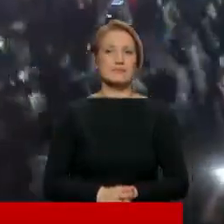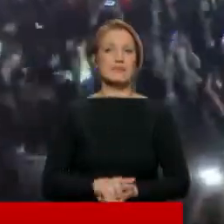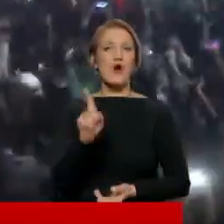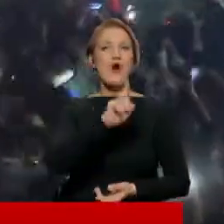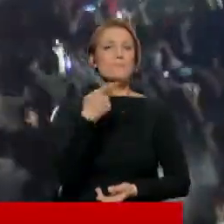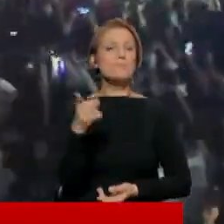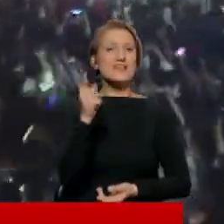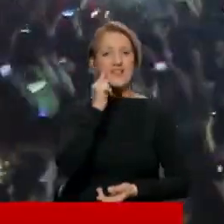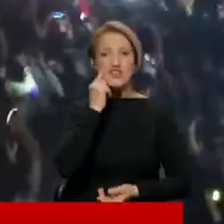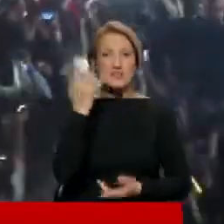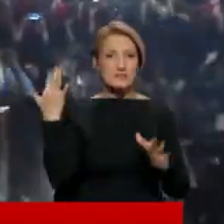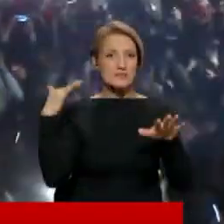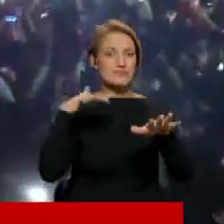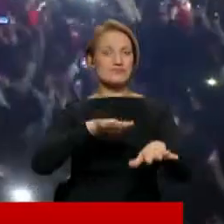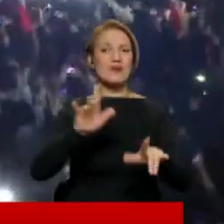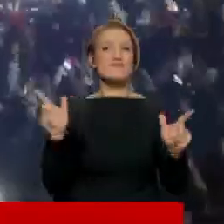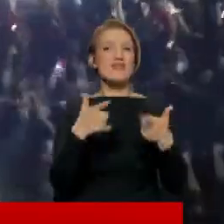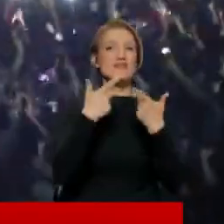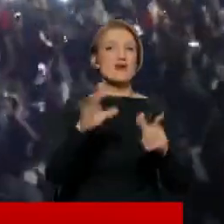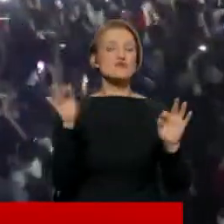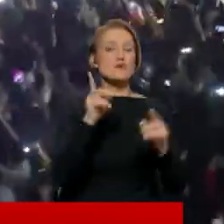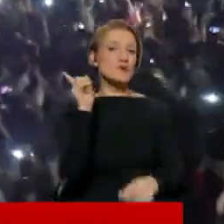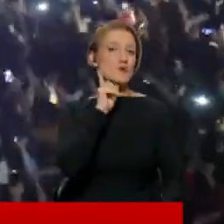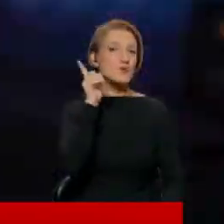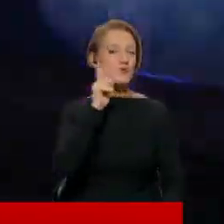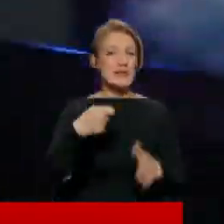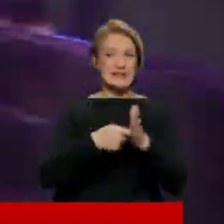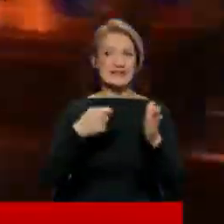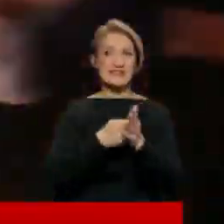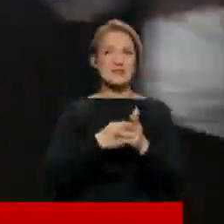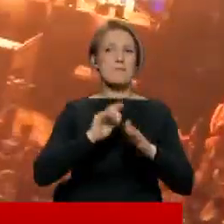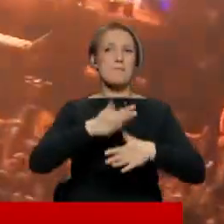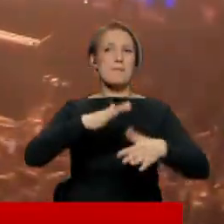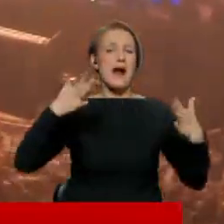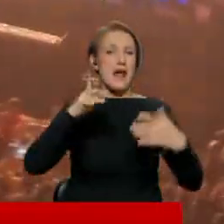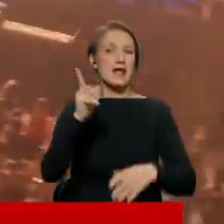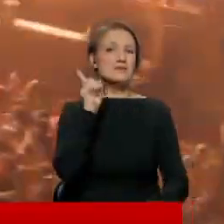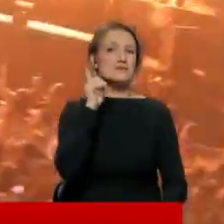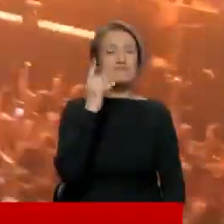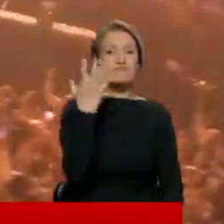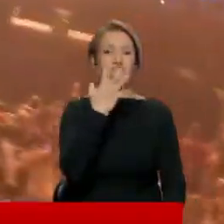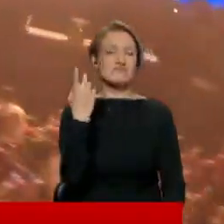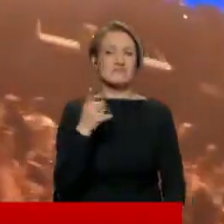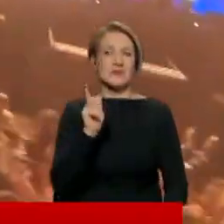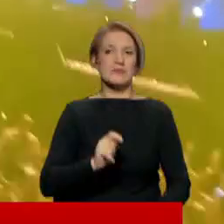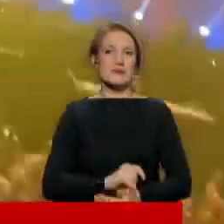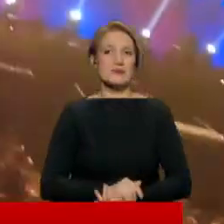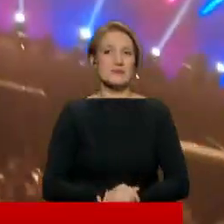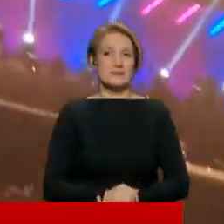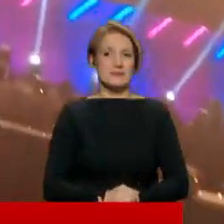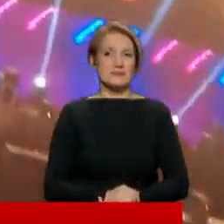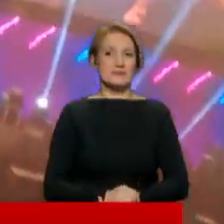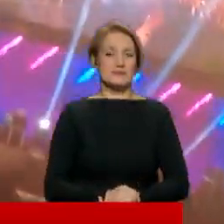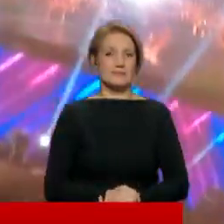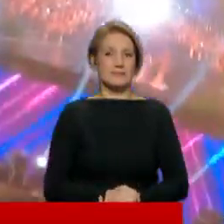On binlerin rağbet gösterdiği festivalde çok sayıda ünlü isim son zamanlarda yıldızı parlayan şarkıcılar sahne aldı. Duram o